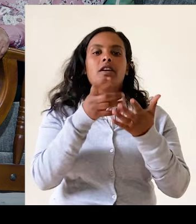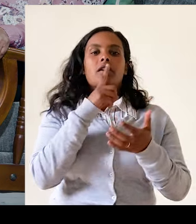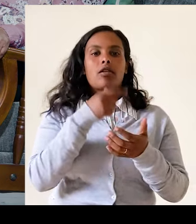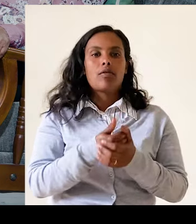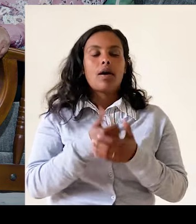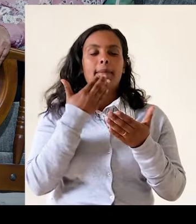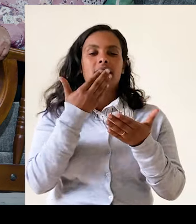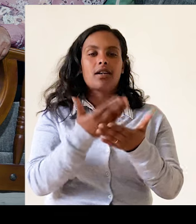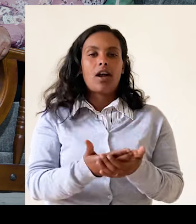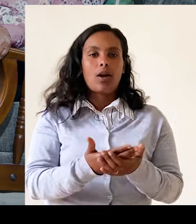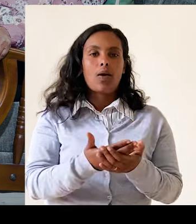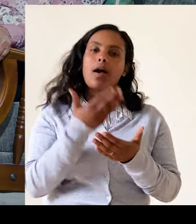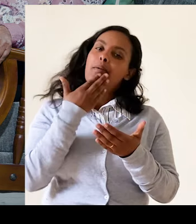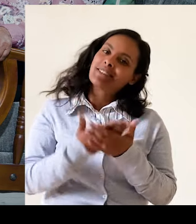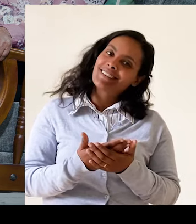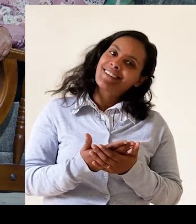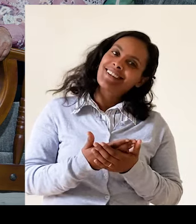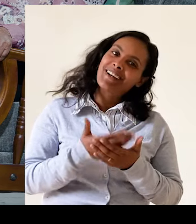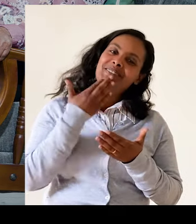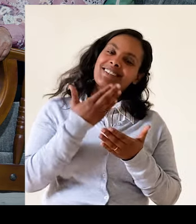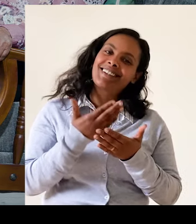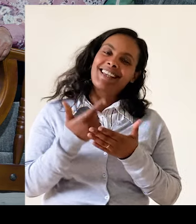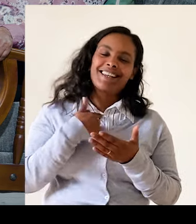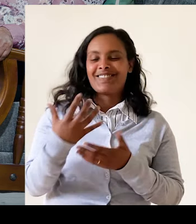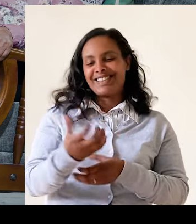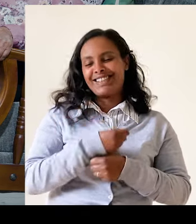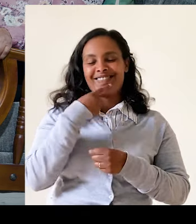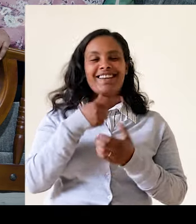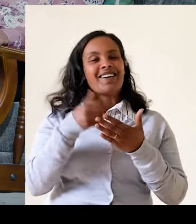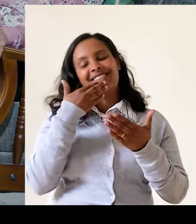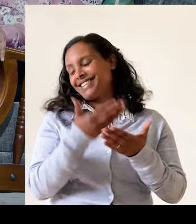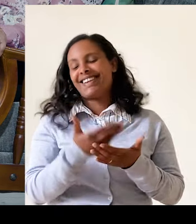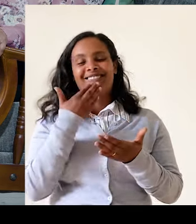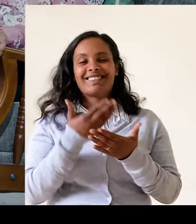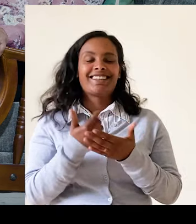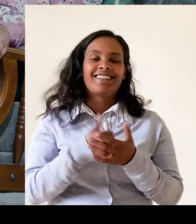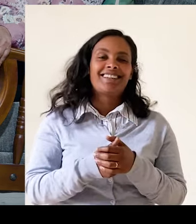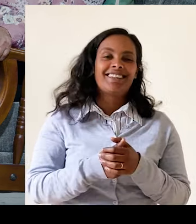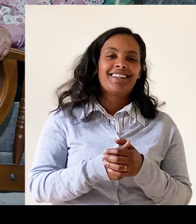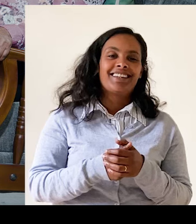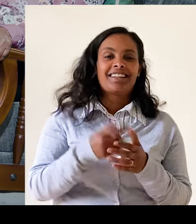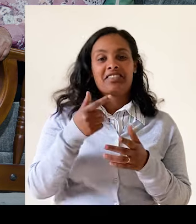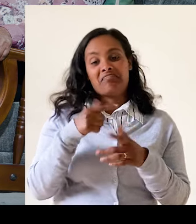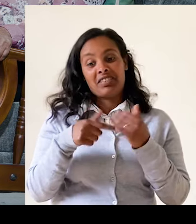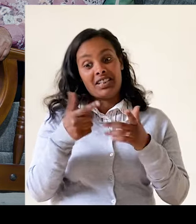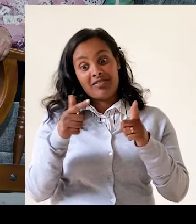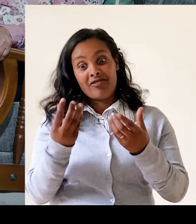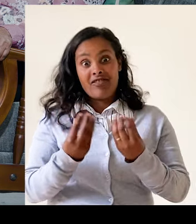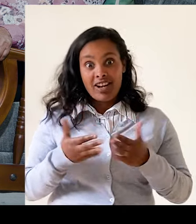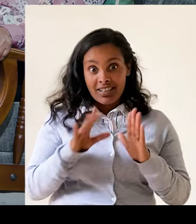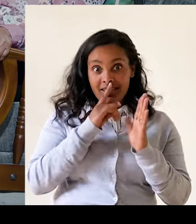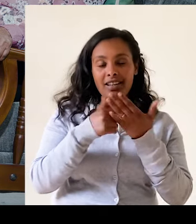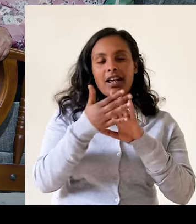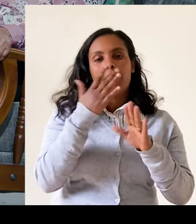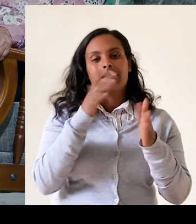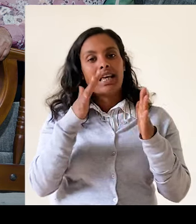እፈልጋለሁ። አመሰግናለሁ። የኔን ፓርት ወሰደችብኝ። አሜሉ እንግዲህ ፈቅደሽ እንደዚህ